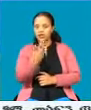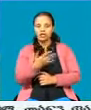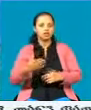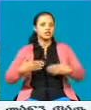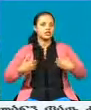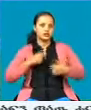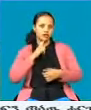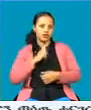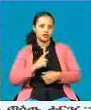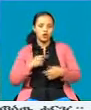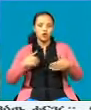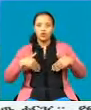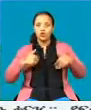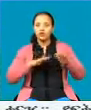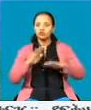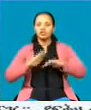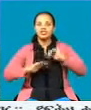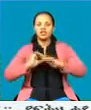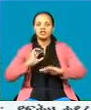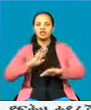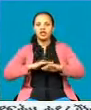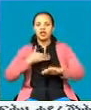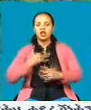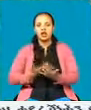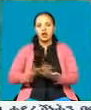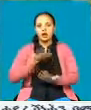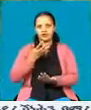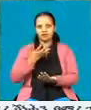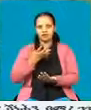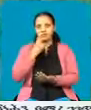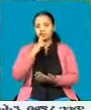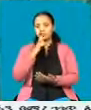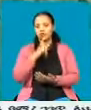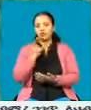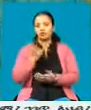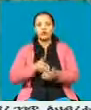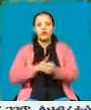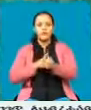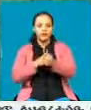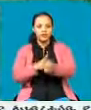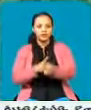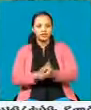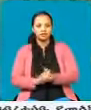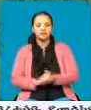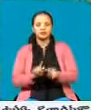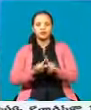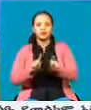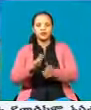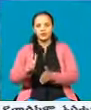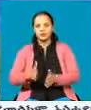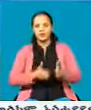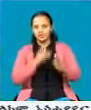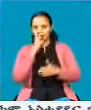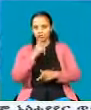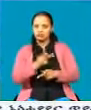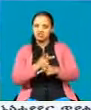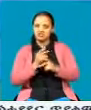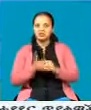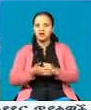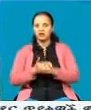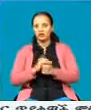ነን። ወጣቶች እጃችን ላይ ያለ ሀብት እኒ ነው። የዞን አመራርም በልዩ መንገድ አይቶ ብድርም